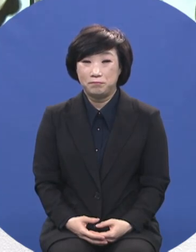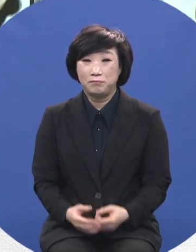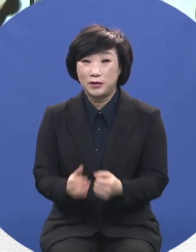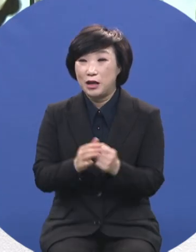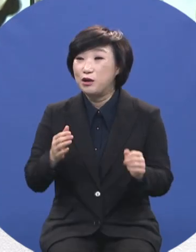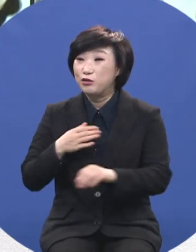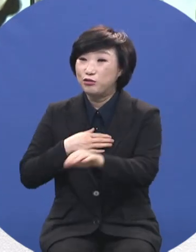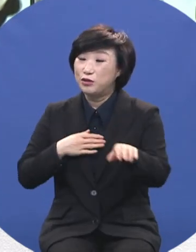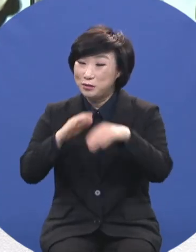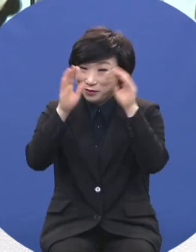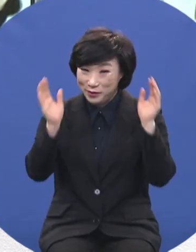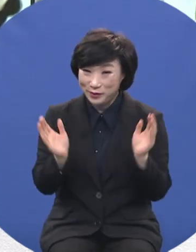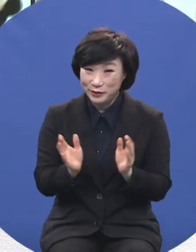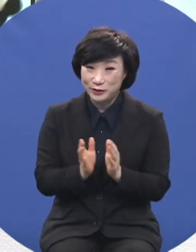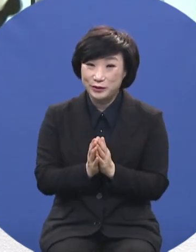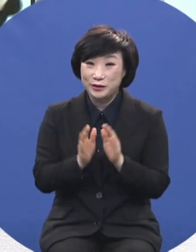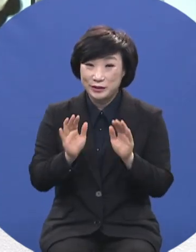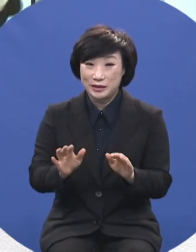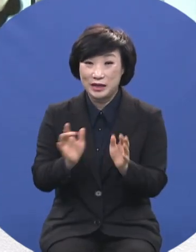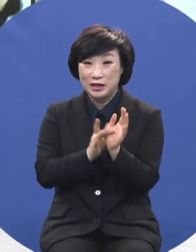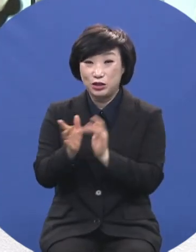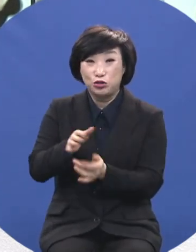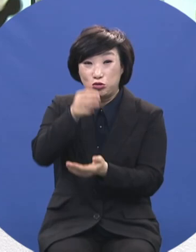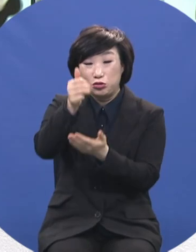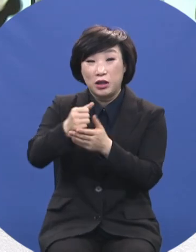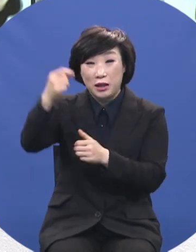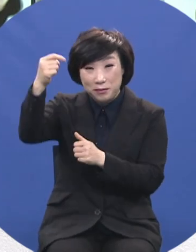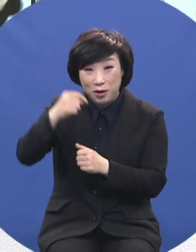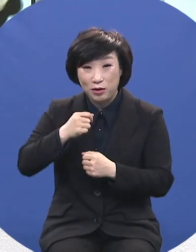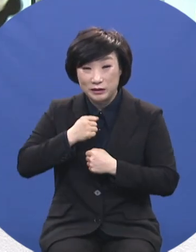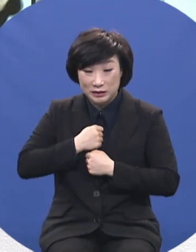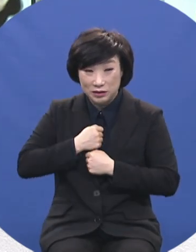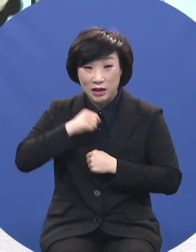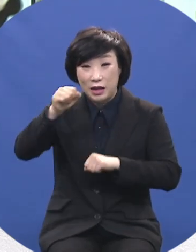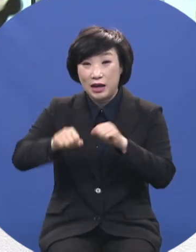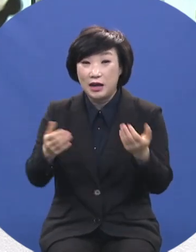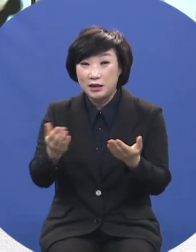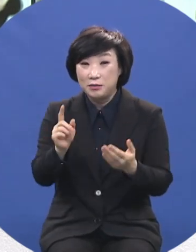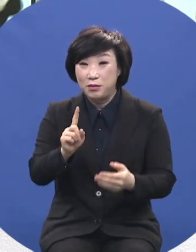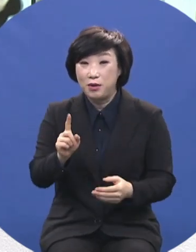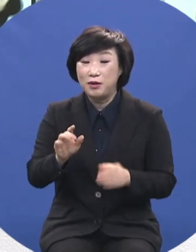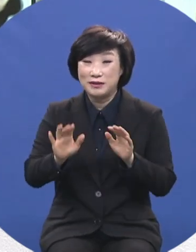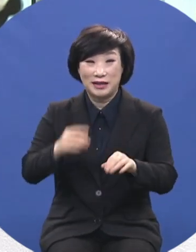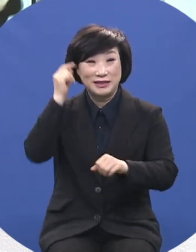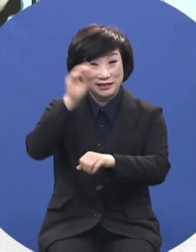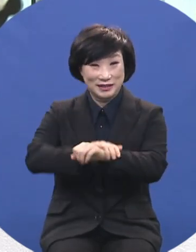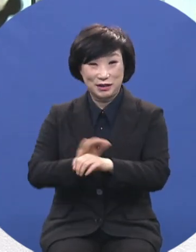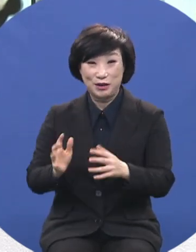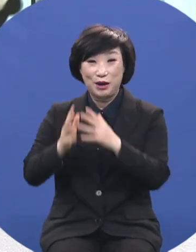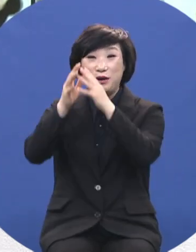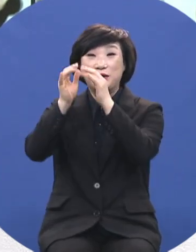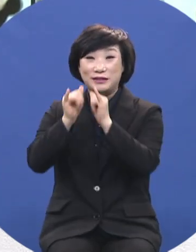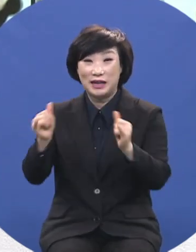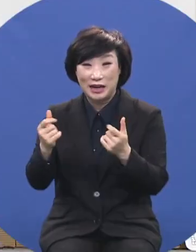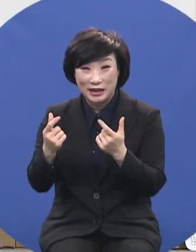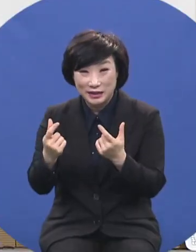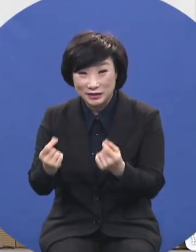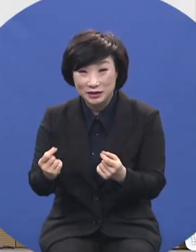그러므로 우리 모두가 예수의 명령을 지켜 행하는 것은 지혜로운 건축자와